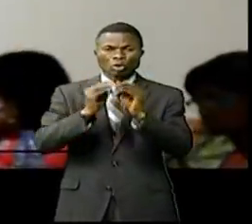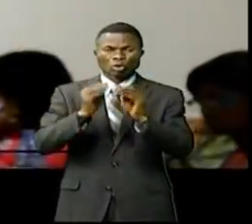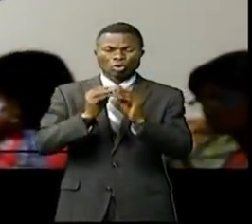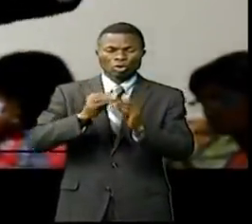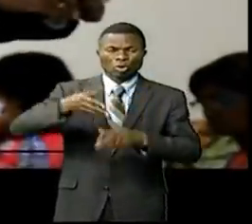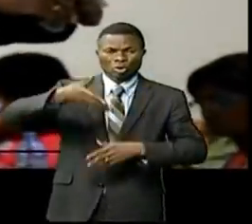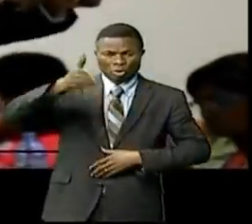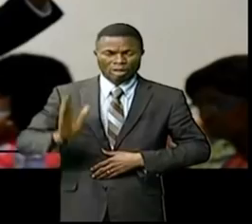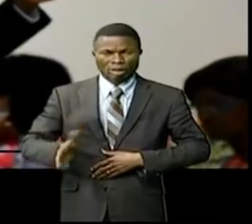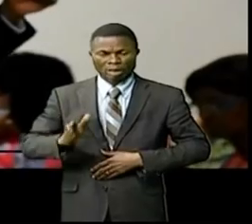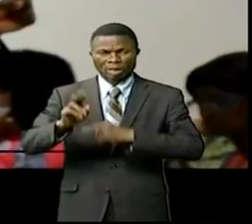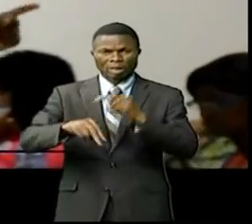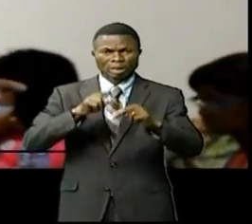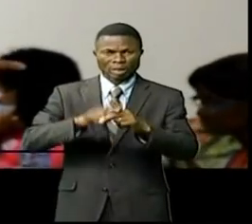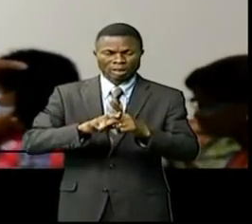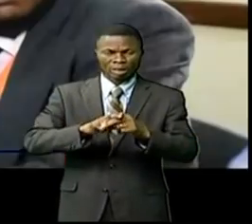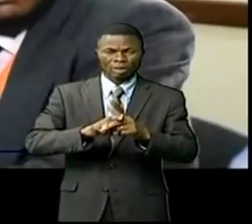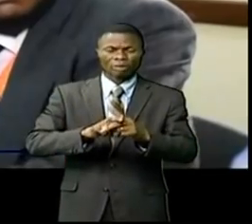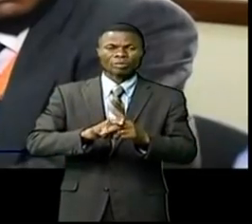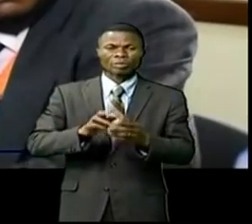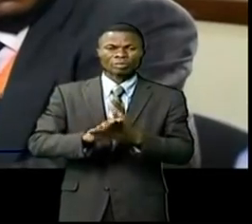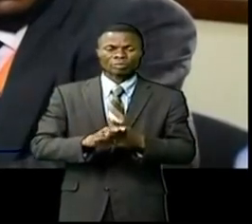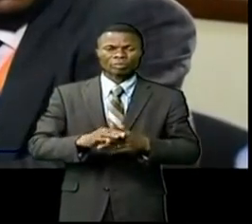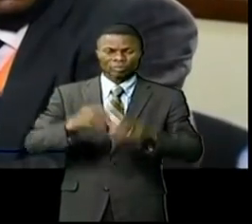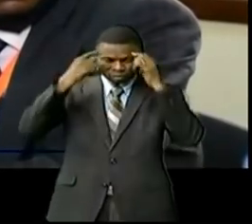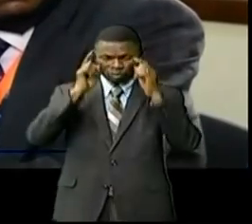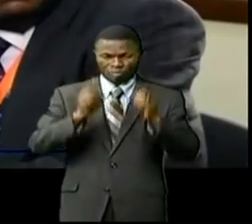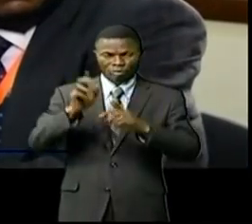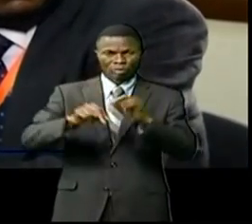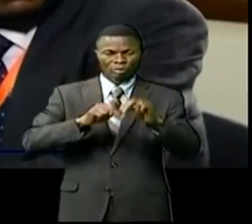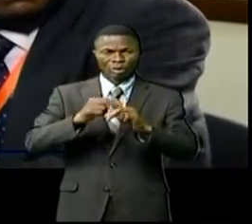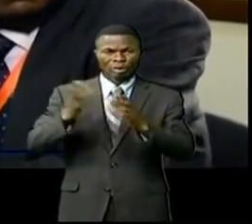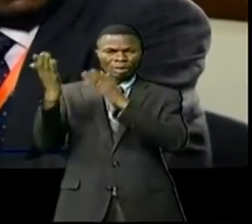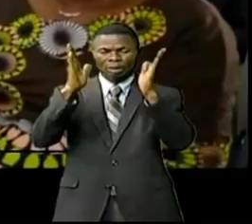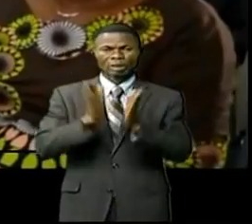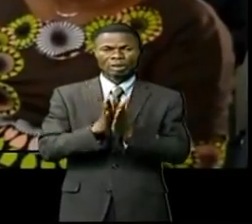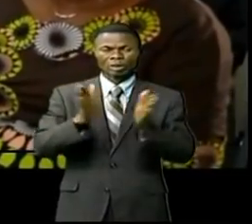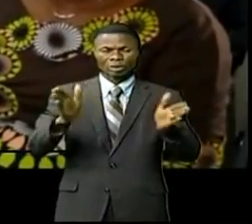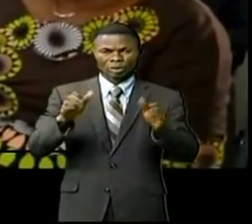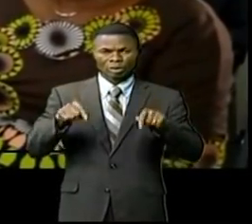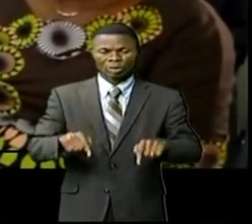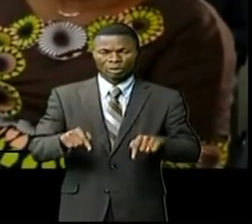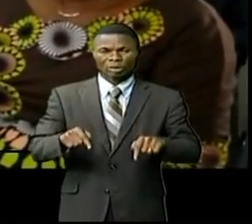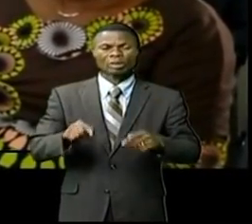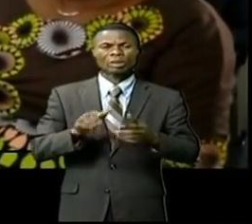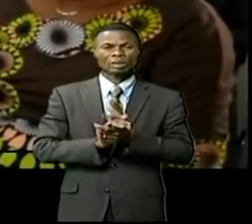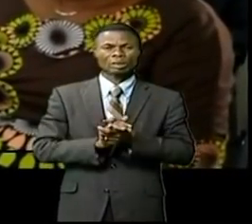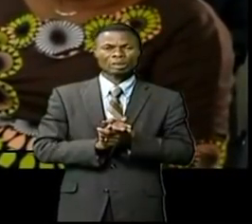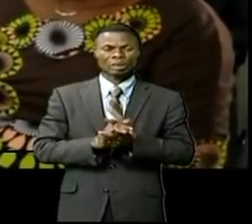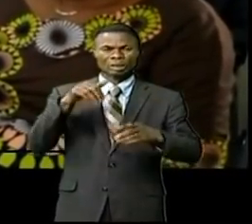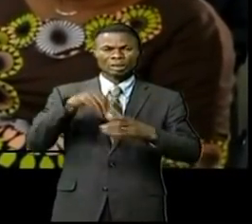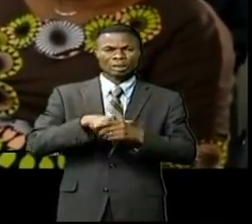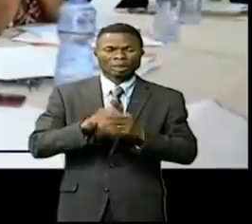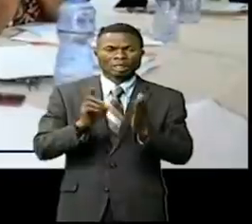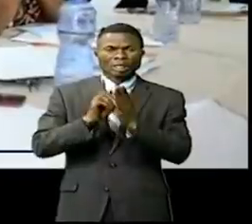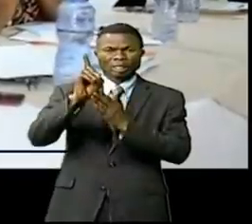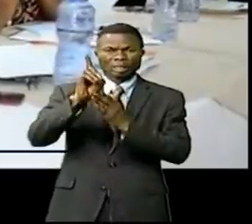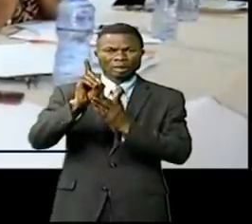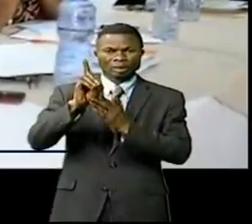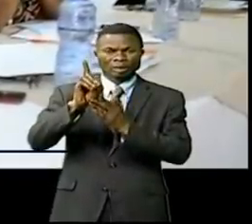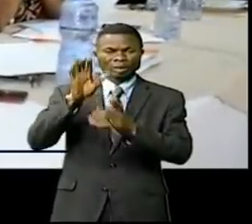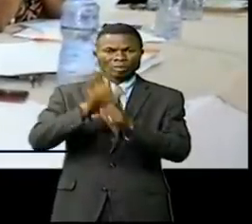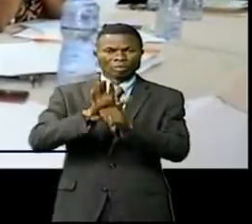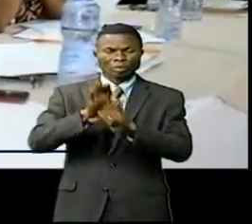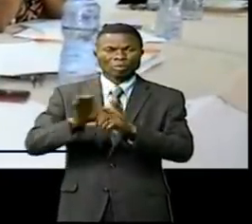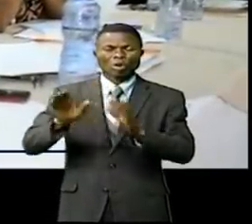dans la réglementation et les négociations de l'accord général sur le commerce des services en République démocratique du Congo à travers le développement de leurs multiples